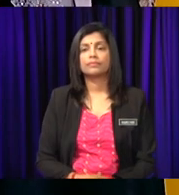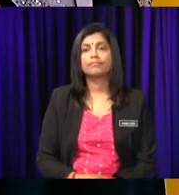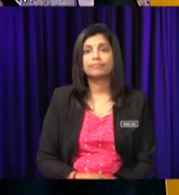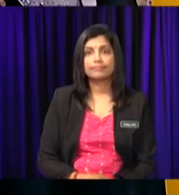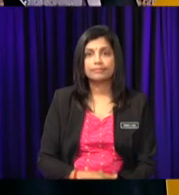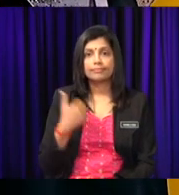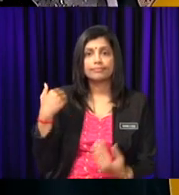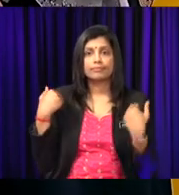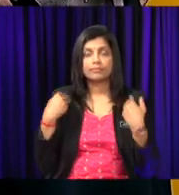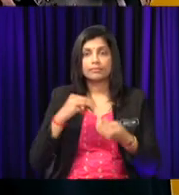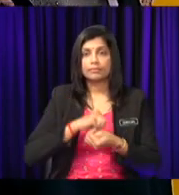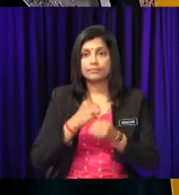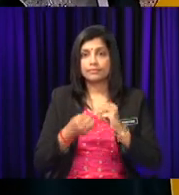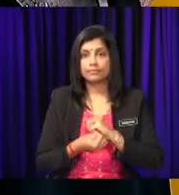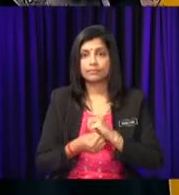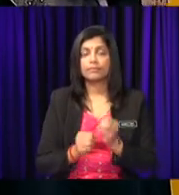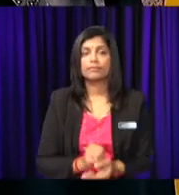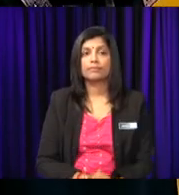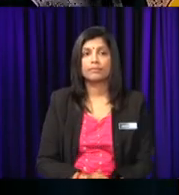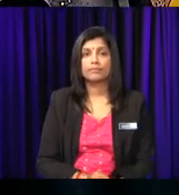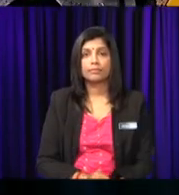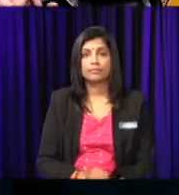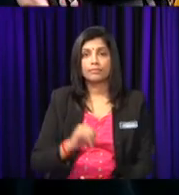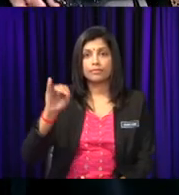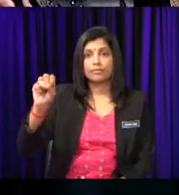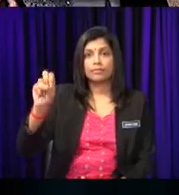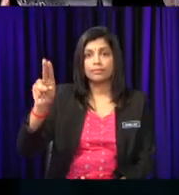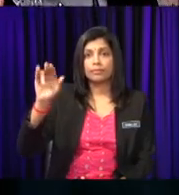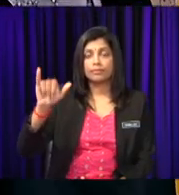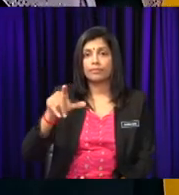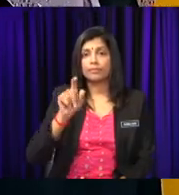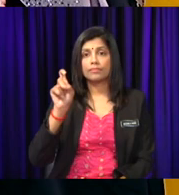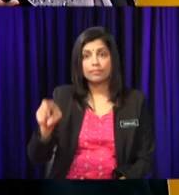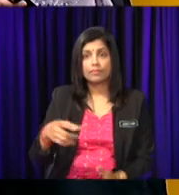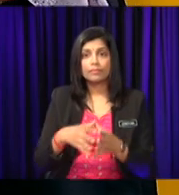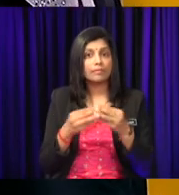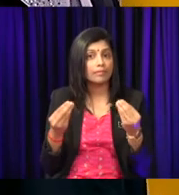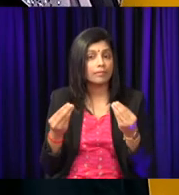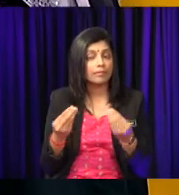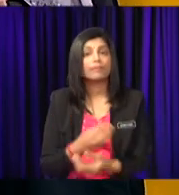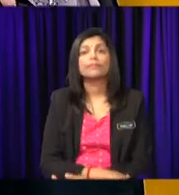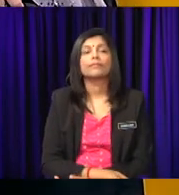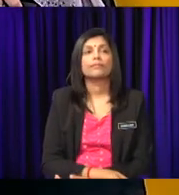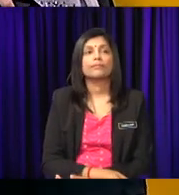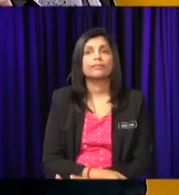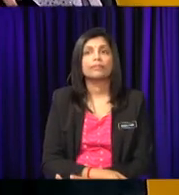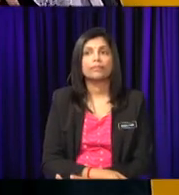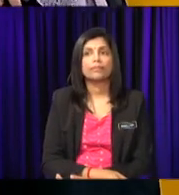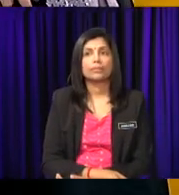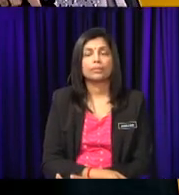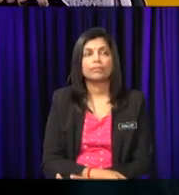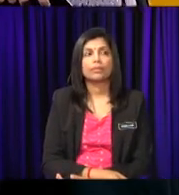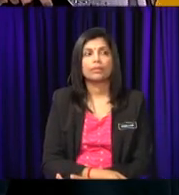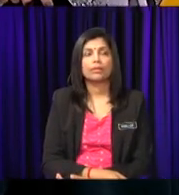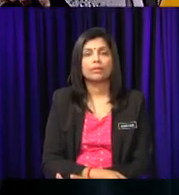kan ataupun isu yang kita perlu tangani ataupun kita selesaikan Baik saya baca sedikitlah stimulus yang ada